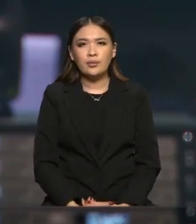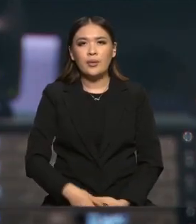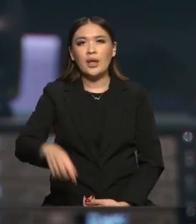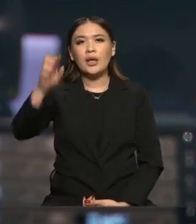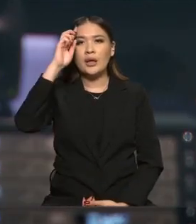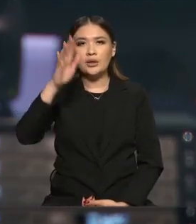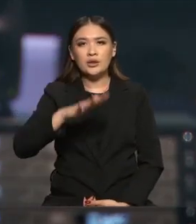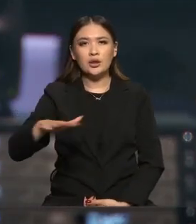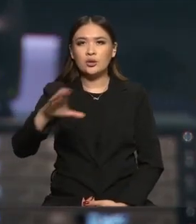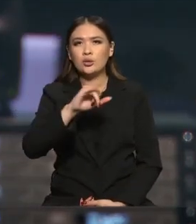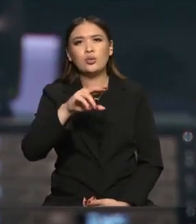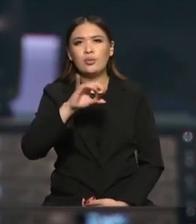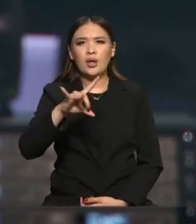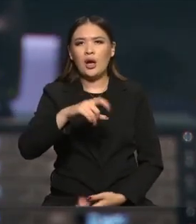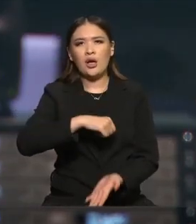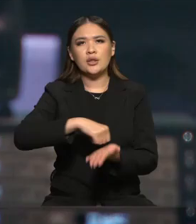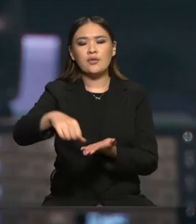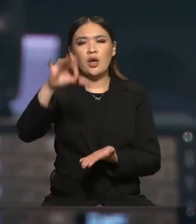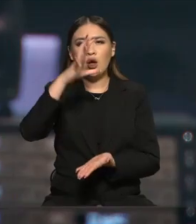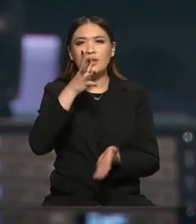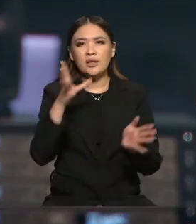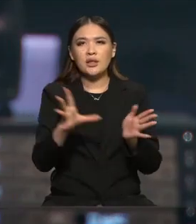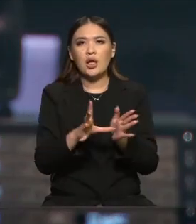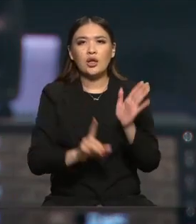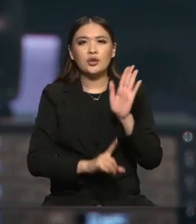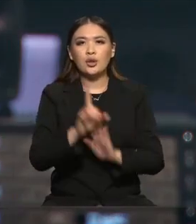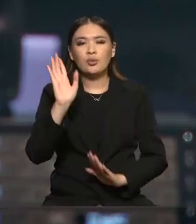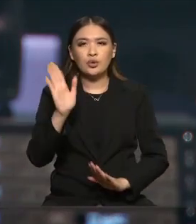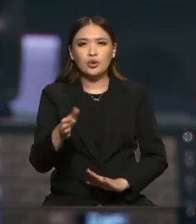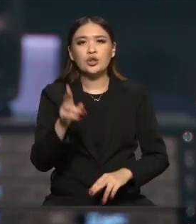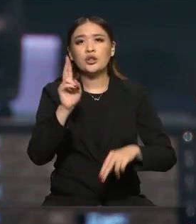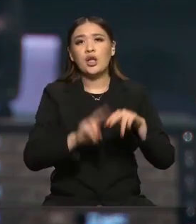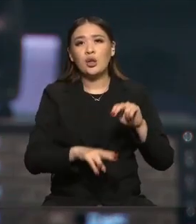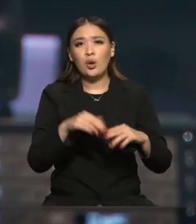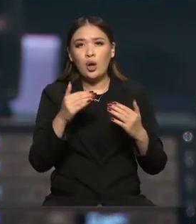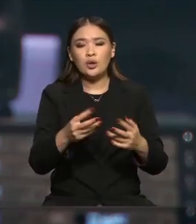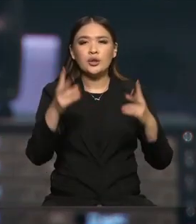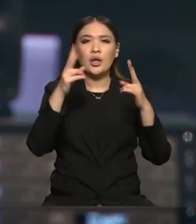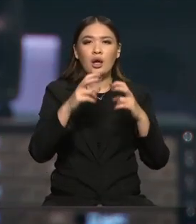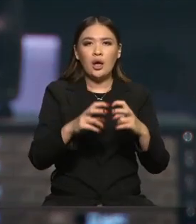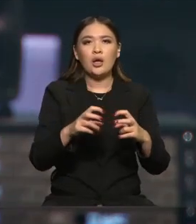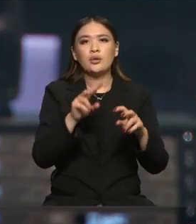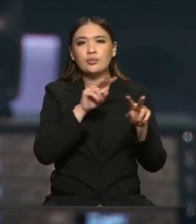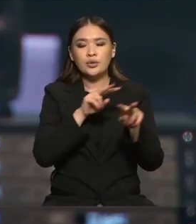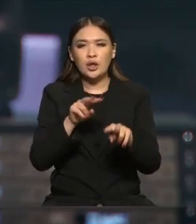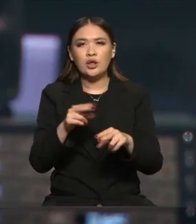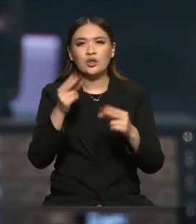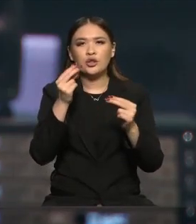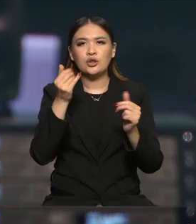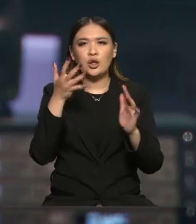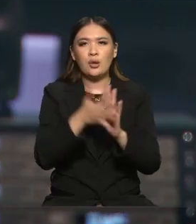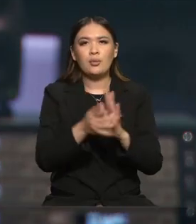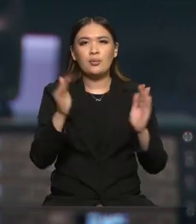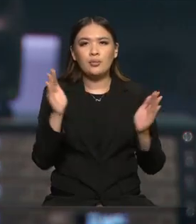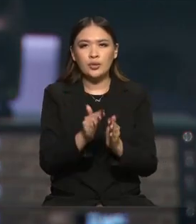Елде супер асфальт технологиясы енгізіледі. Бұл жол салуға және оларды күтіп ұстауға кететін шығынды азайтады.